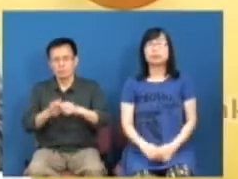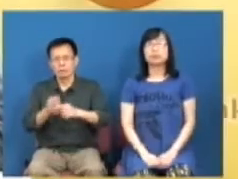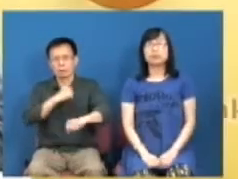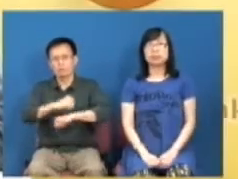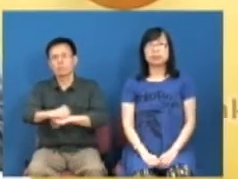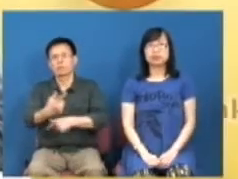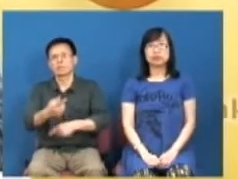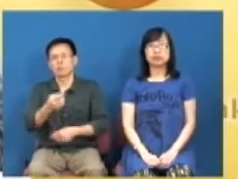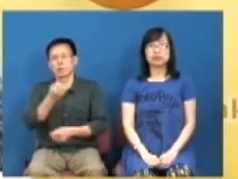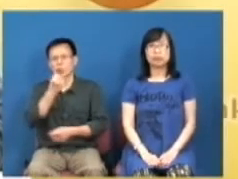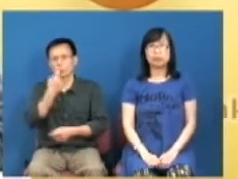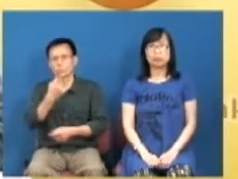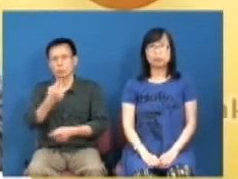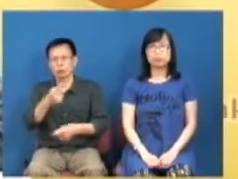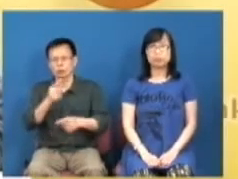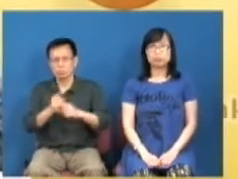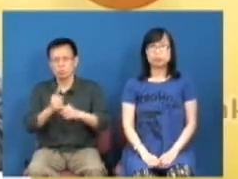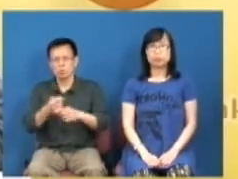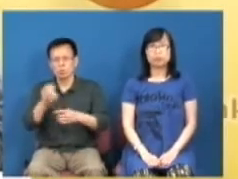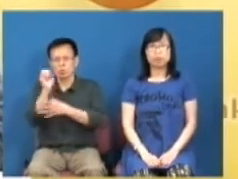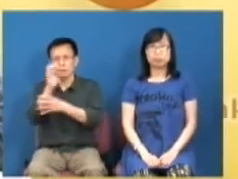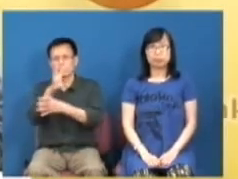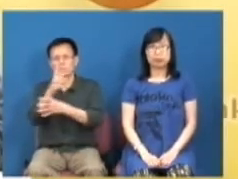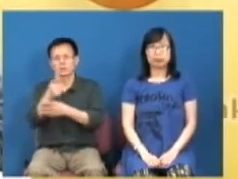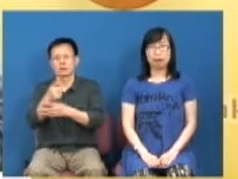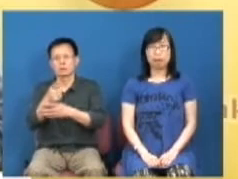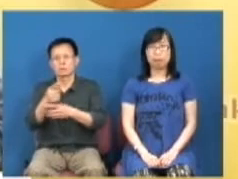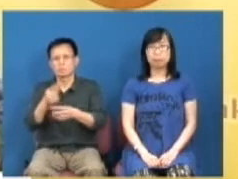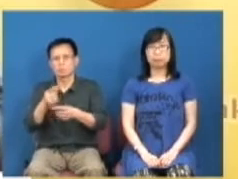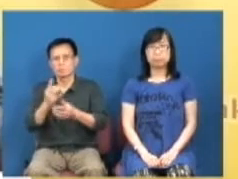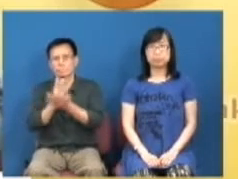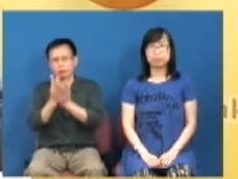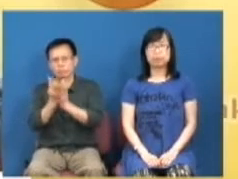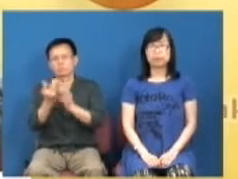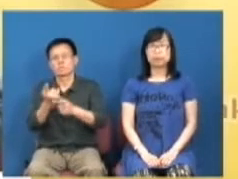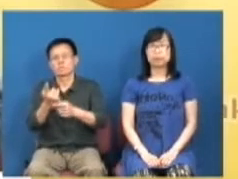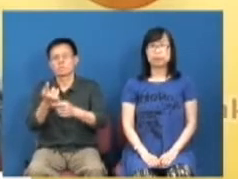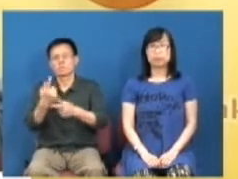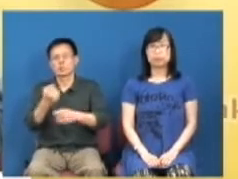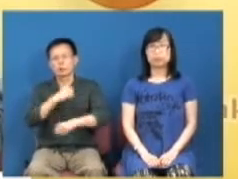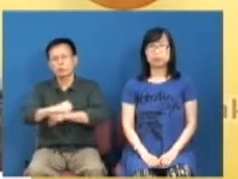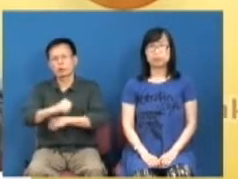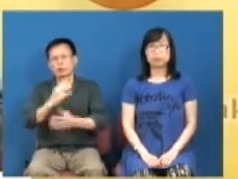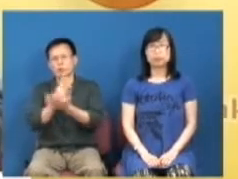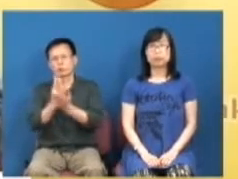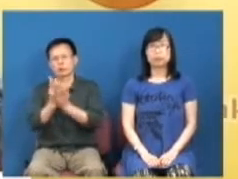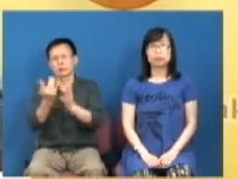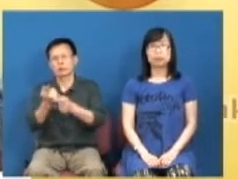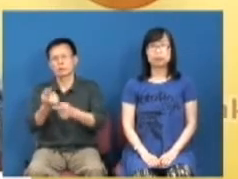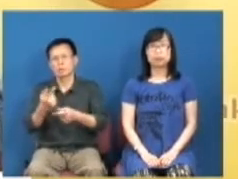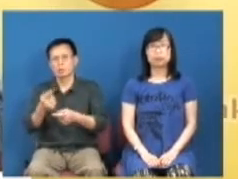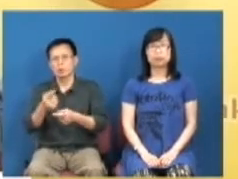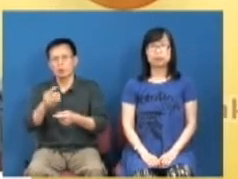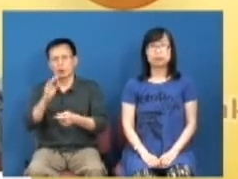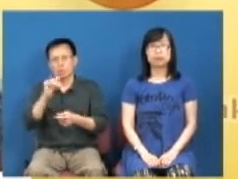香港固有嘅電影類型嚟嘅，其實。真係嗰類型咧，那個功夫類型，其實某程度上你可以